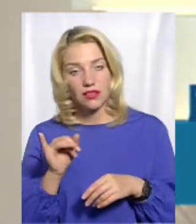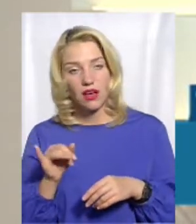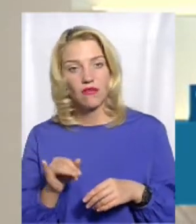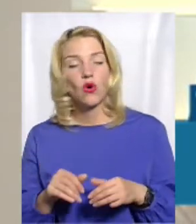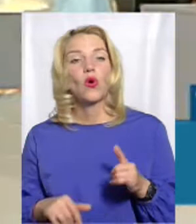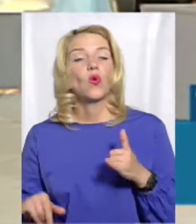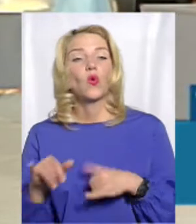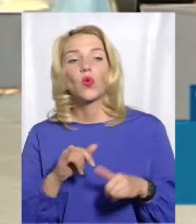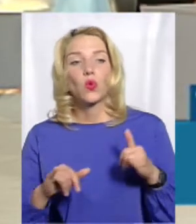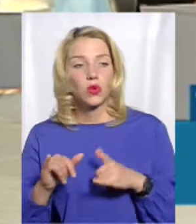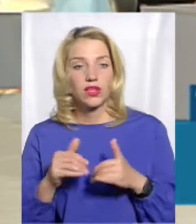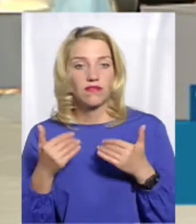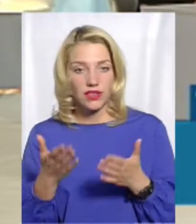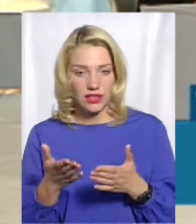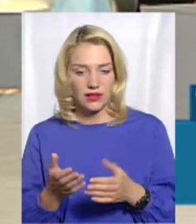тоді, куди ви